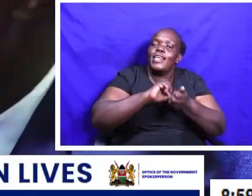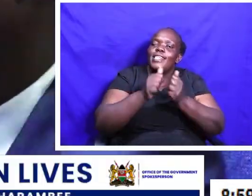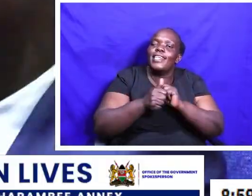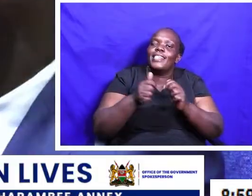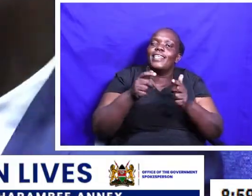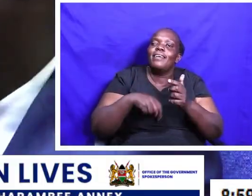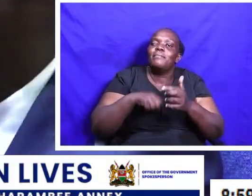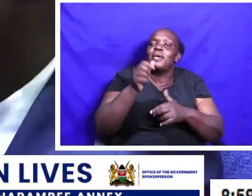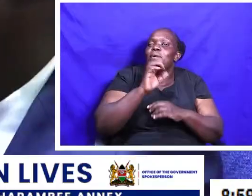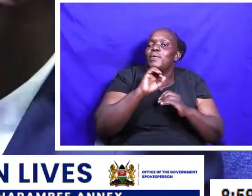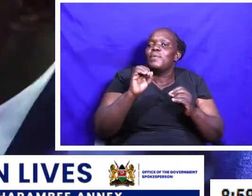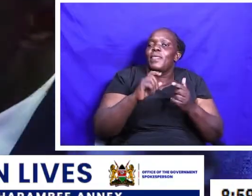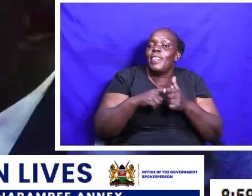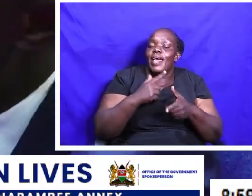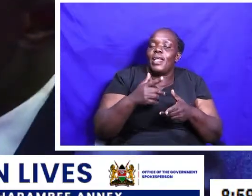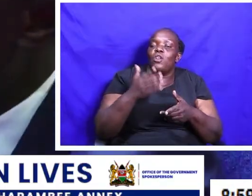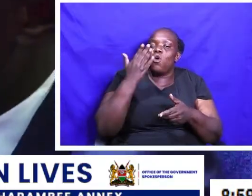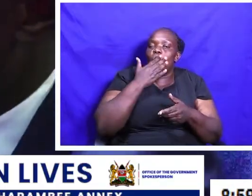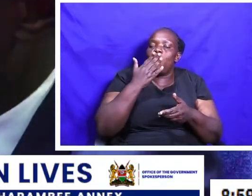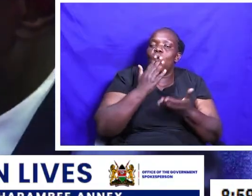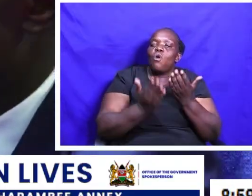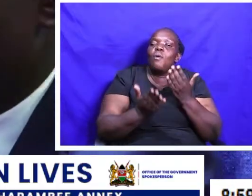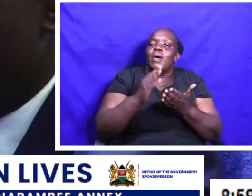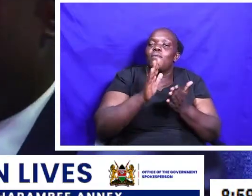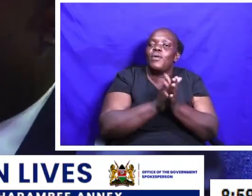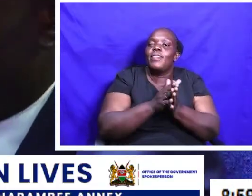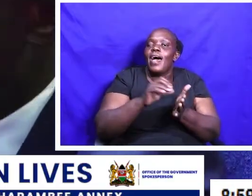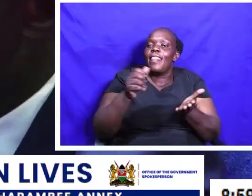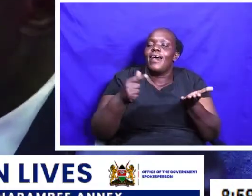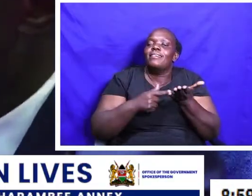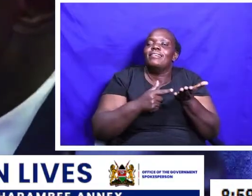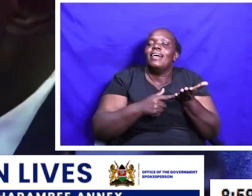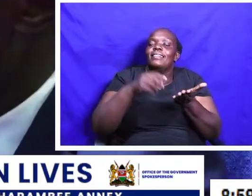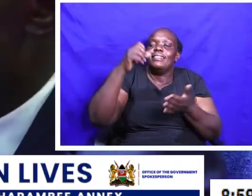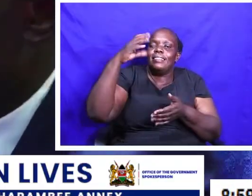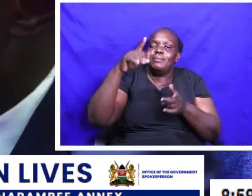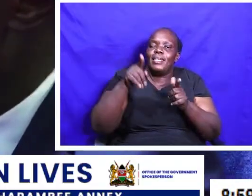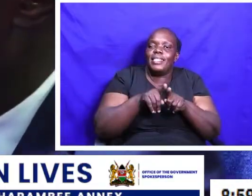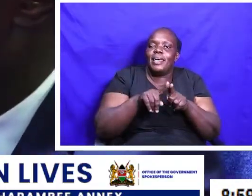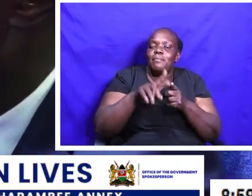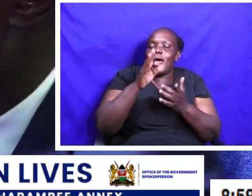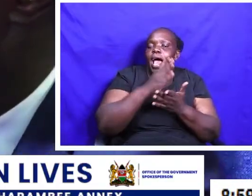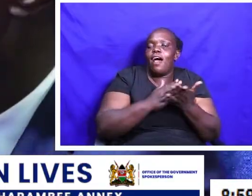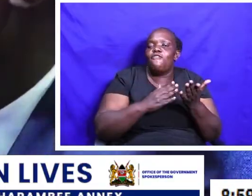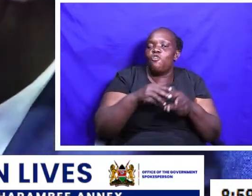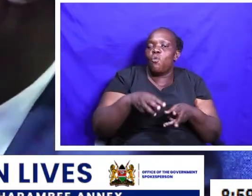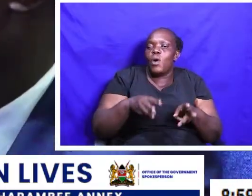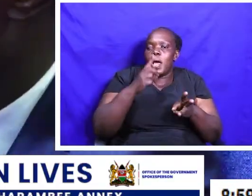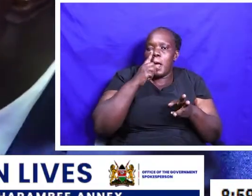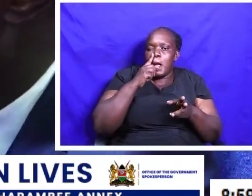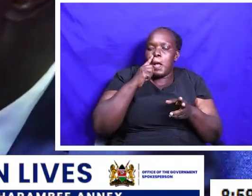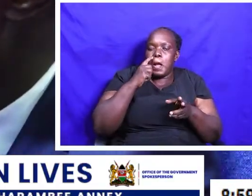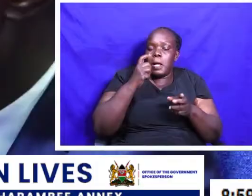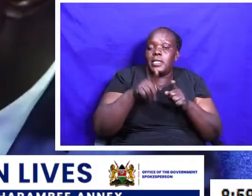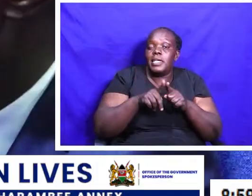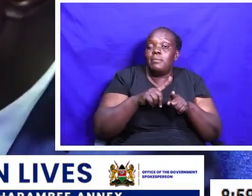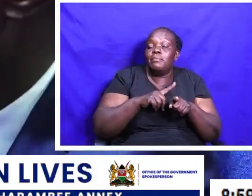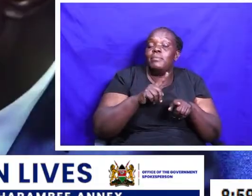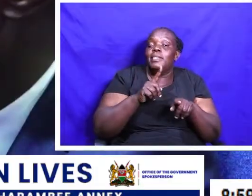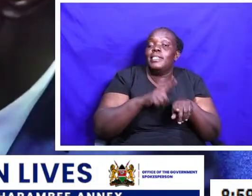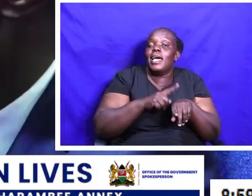mara ukinunua pale haununui. Bei ya mafuta ukikompare na ile ya kuchaji stima is almost half. Okay.